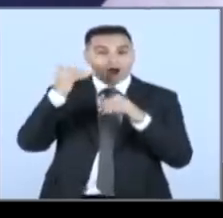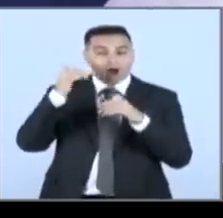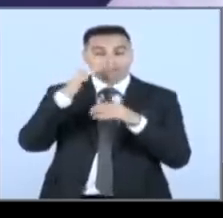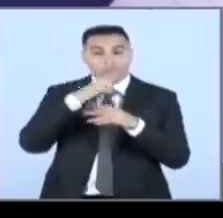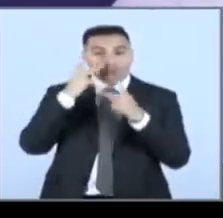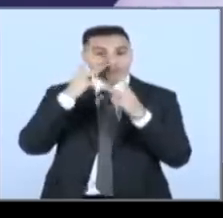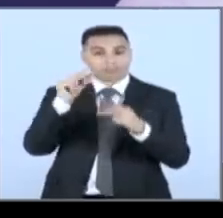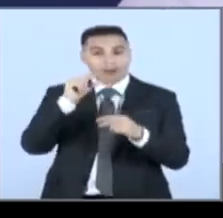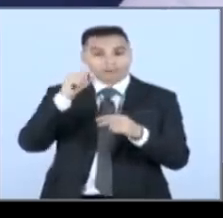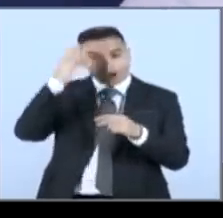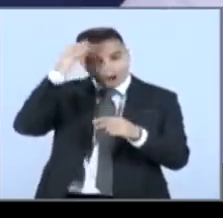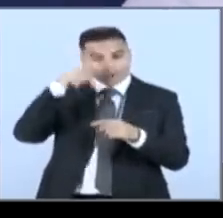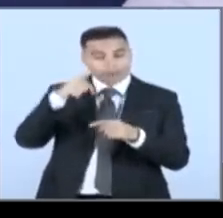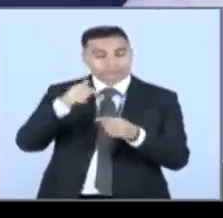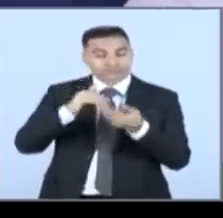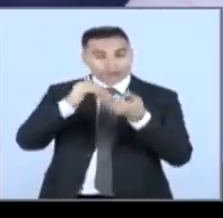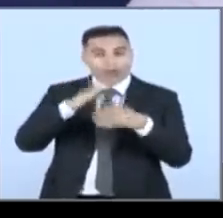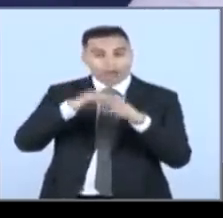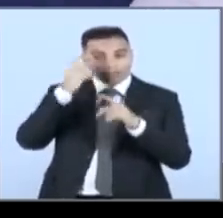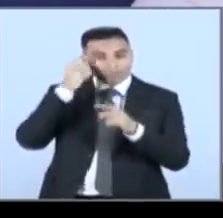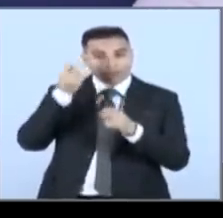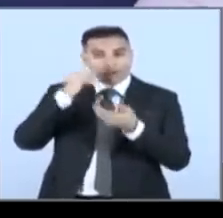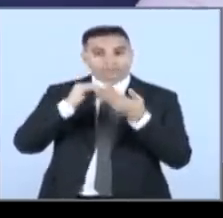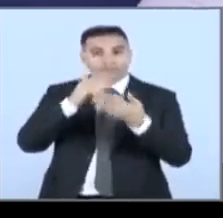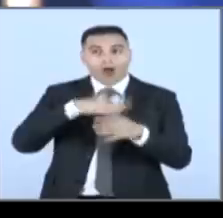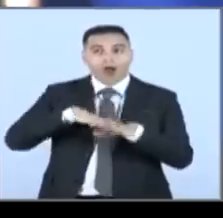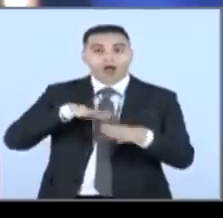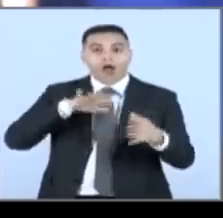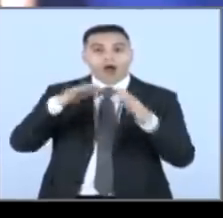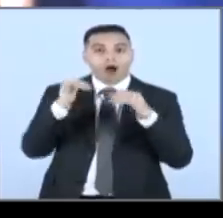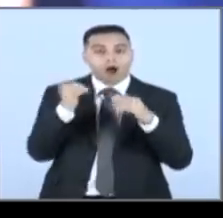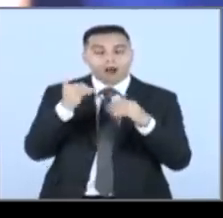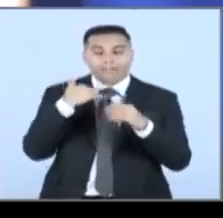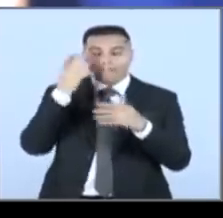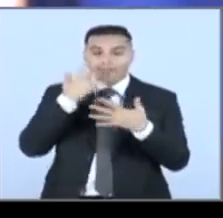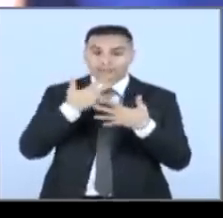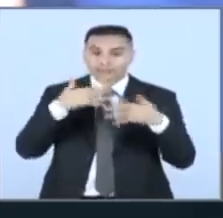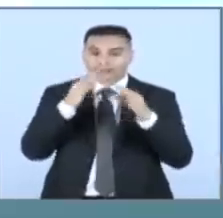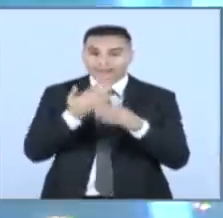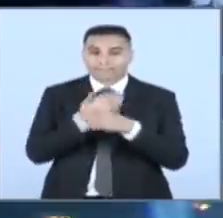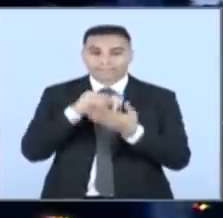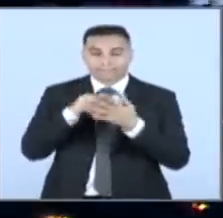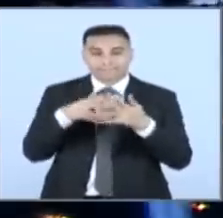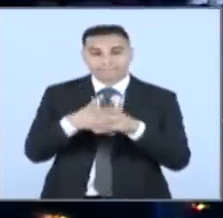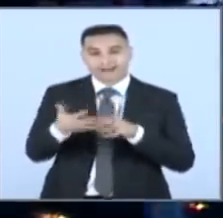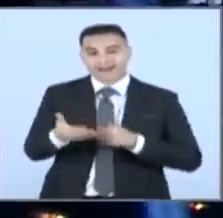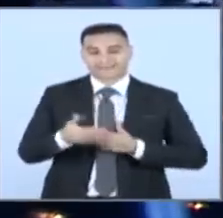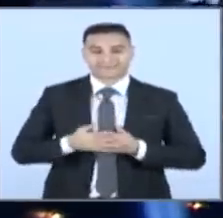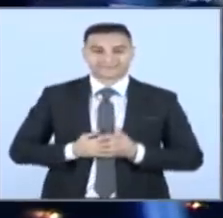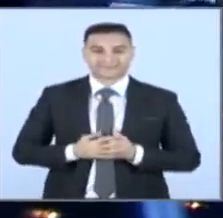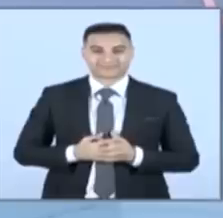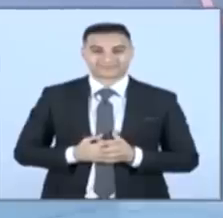برنامج العبقرة بيساعد في نشر الوعي والثقافة على مستوى الوطن العربي كله، وأنا طبعا مبسوط جدا إن أنا بساهم في ده.